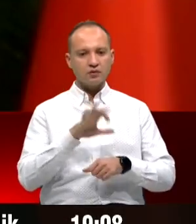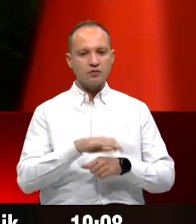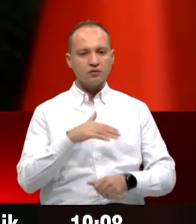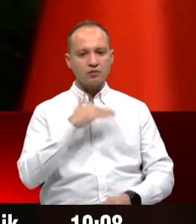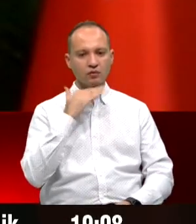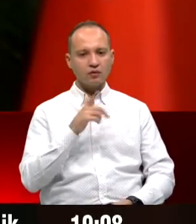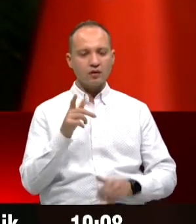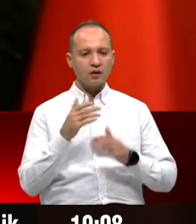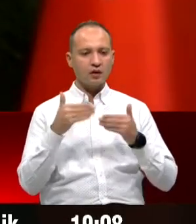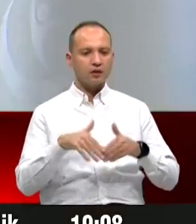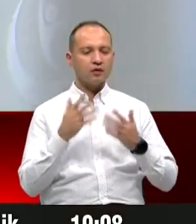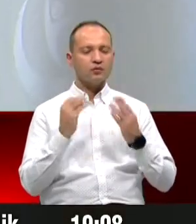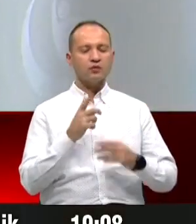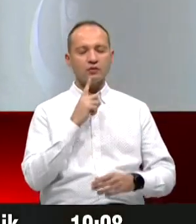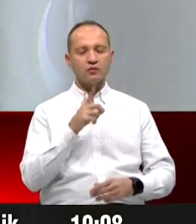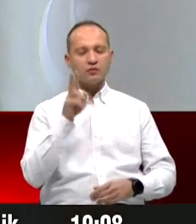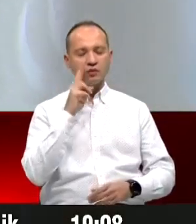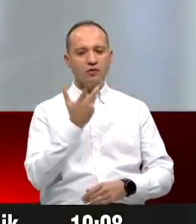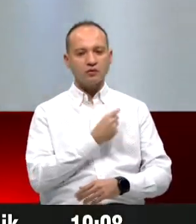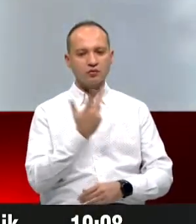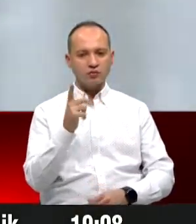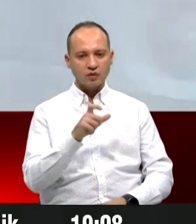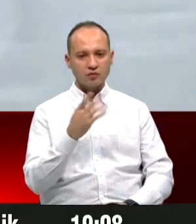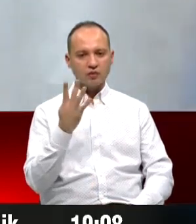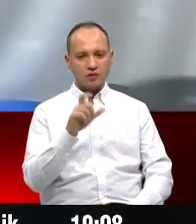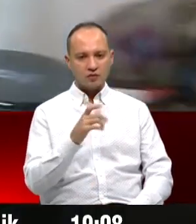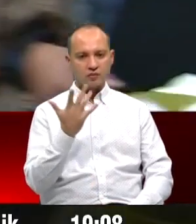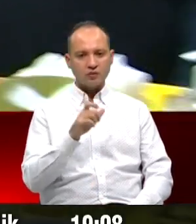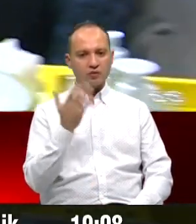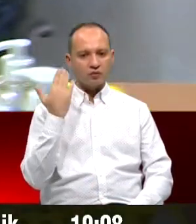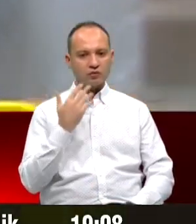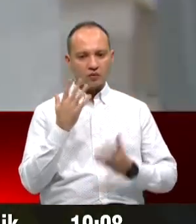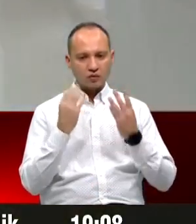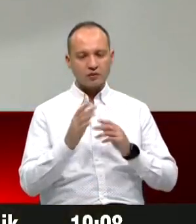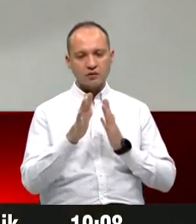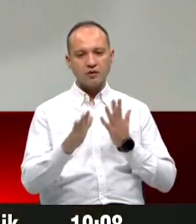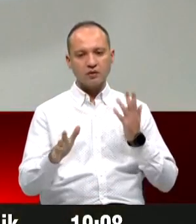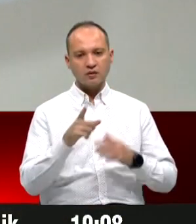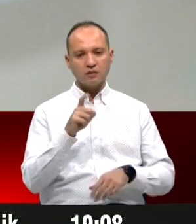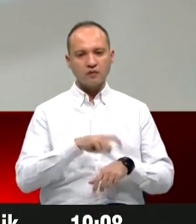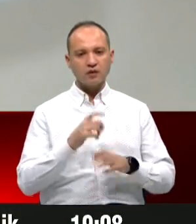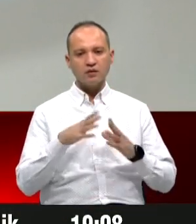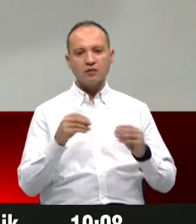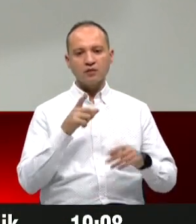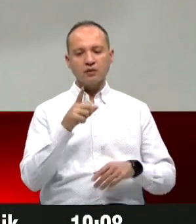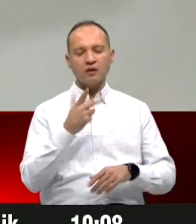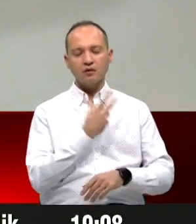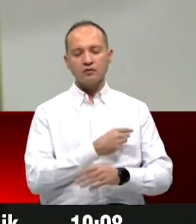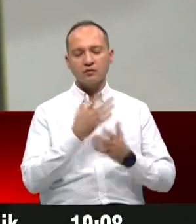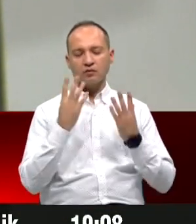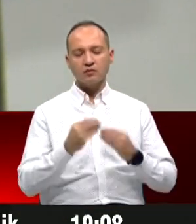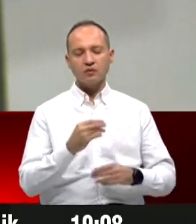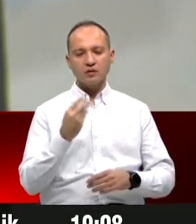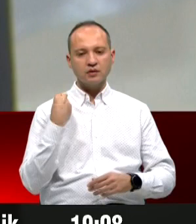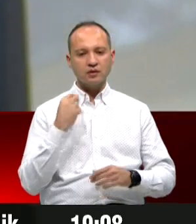dolup taşmasını engellemiş oldular. Son aşısını 3 ay, 4 ay, 5 ay önce olanlar sıradaydı. Vakit kaybetmeden aşılarını oldular